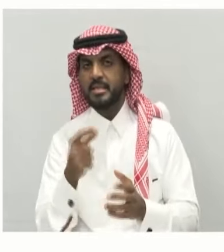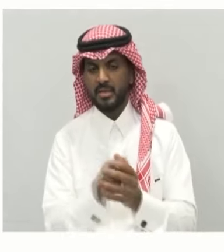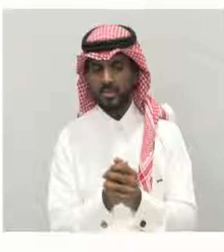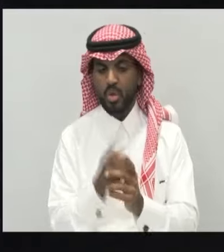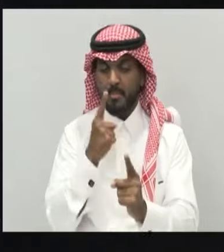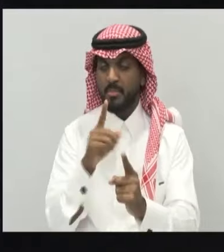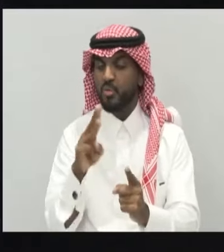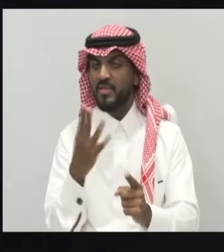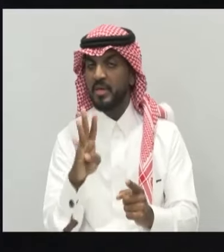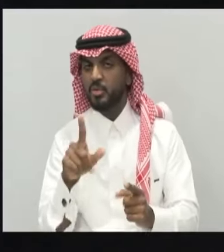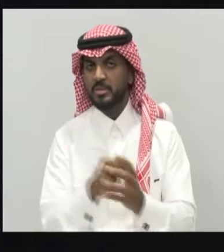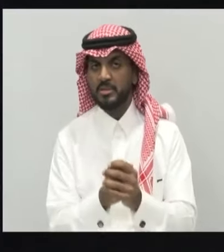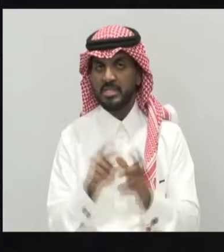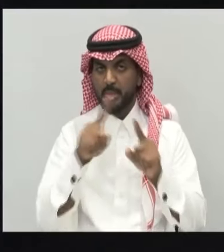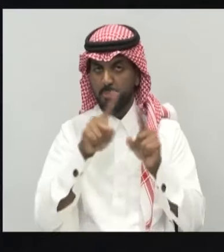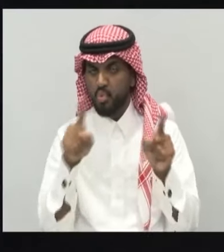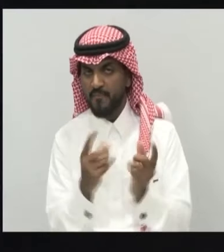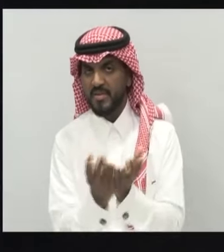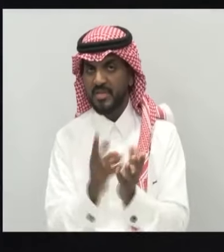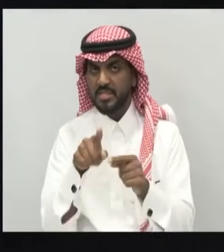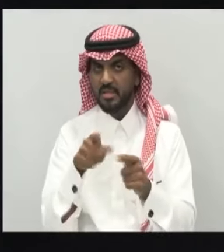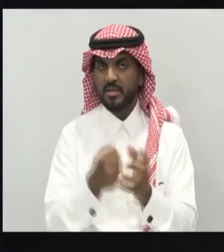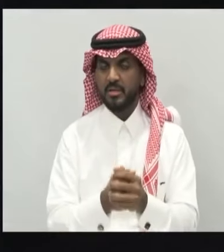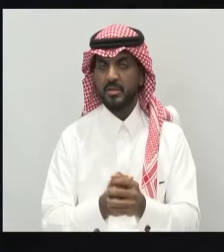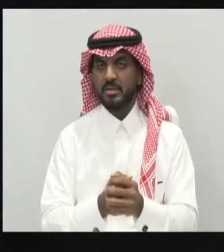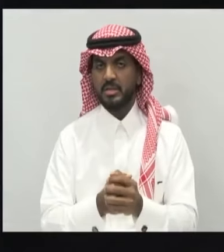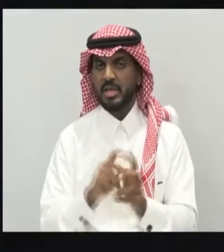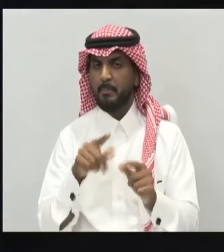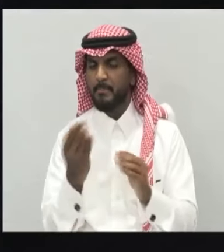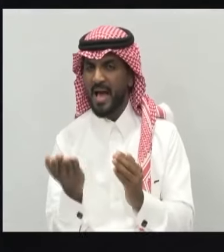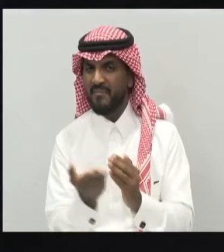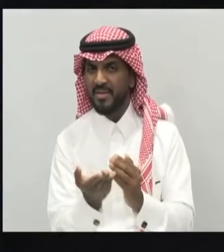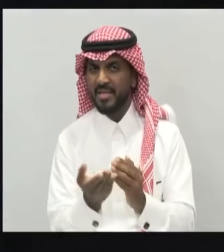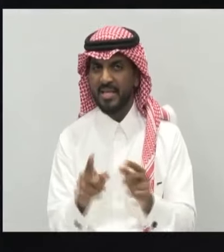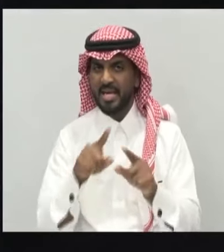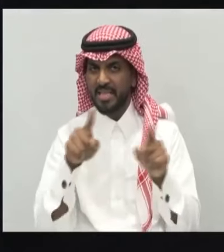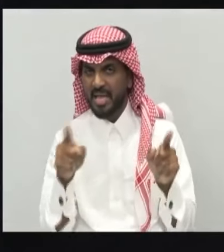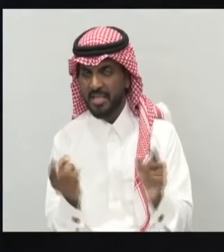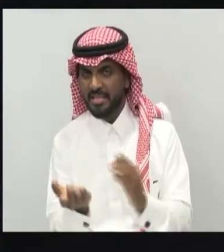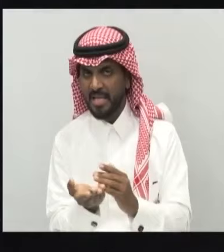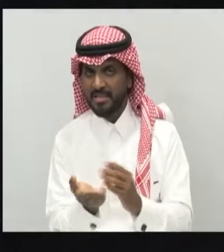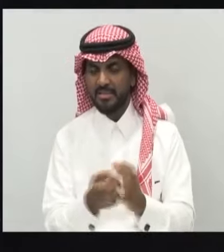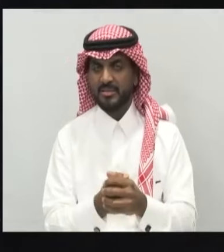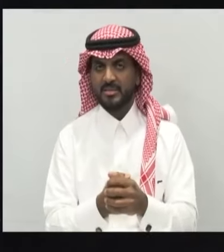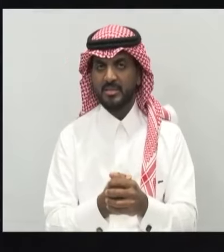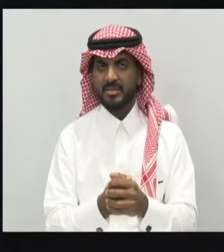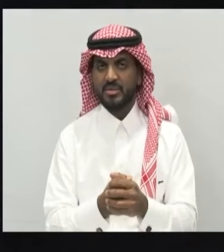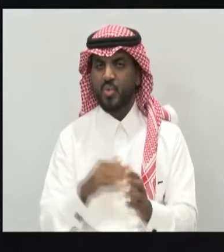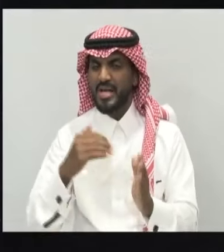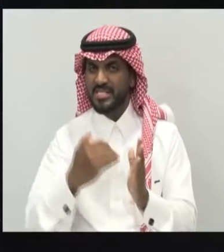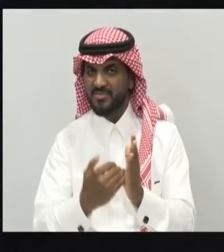امامك في الفصل بارك الله فيكم حافتها يا ابطال تحت القطع الالمنيوم اللي موجوده في اسفل